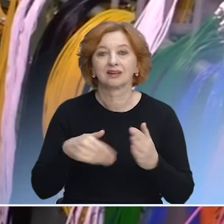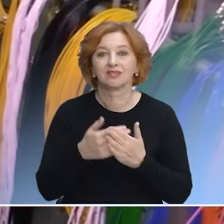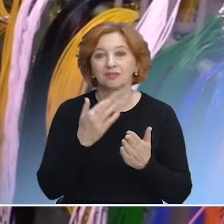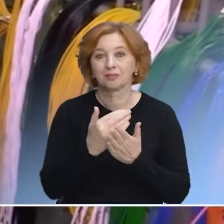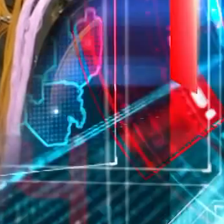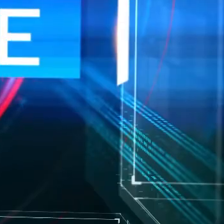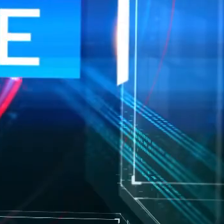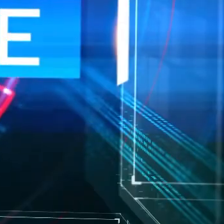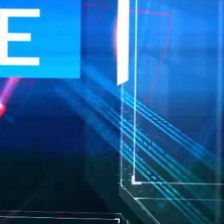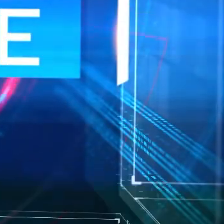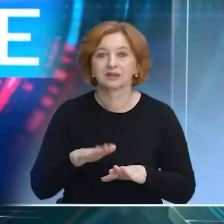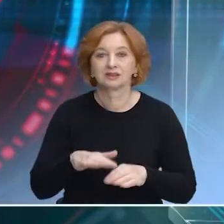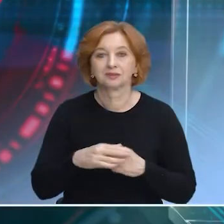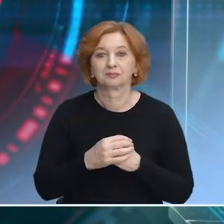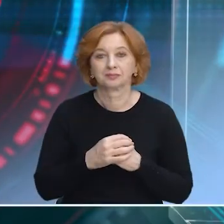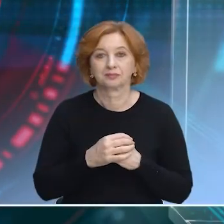«Время местное».